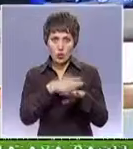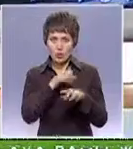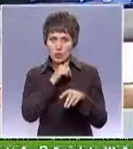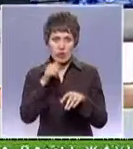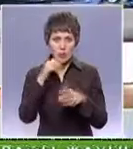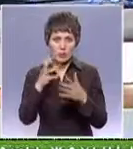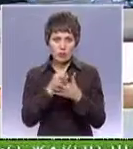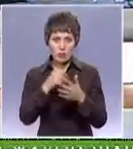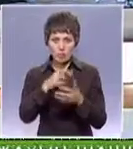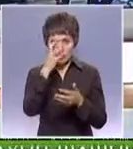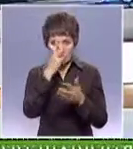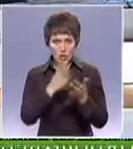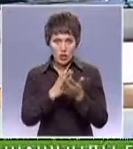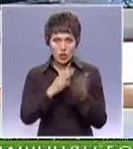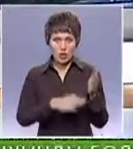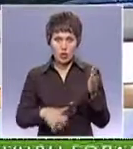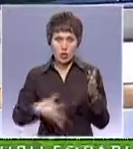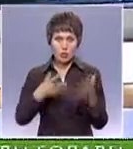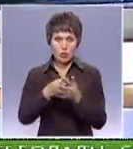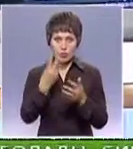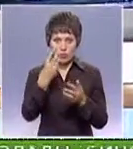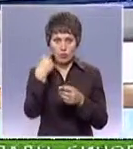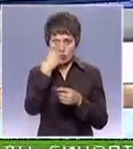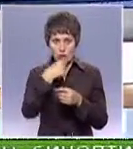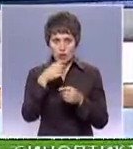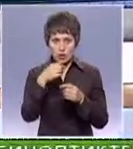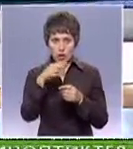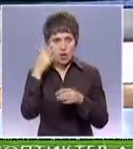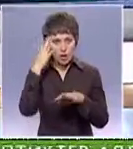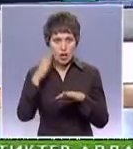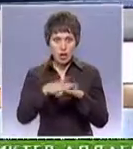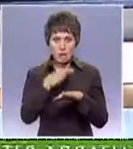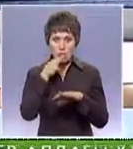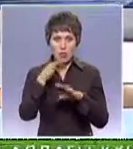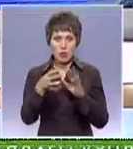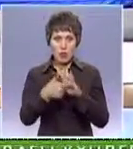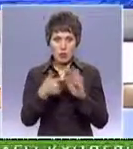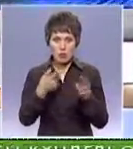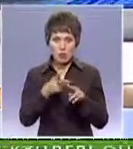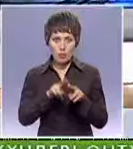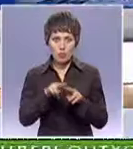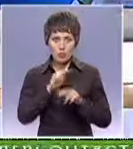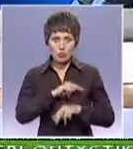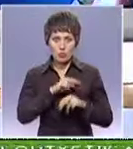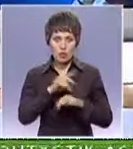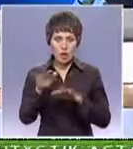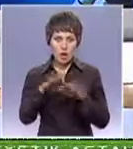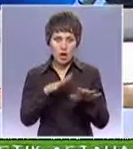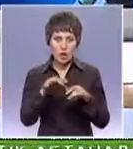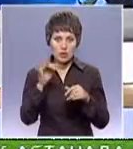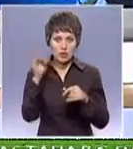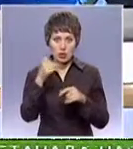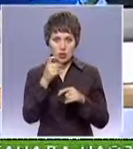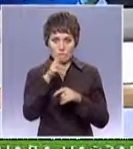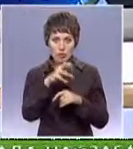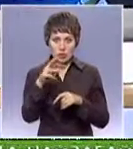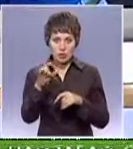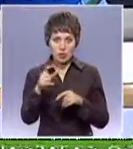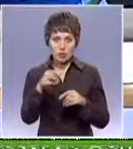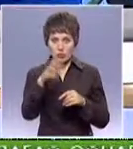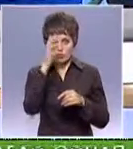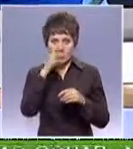жасырып, мемлекетке салық төлемей келген үш мекеме әкімшілік жауапкершілікке тартылды. Осындай жымысқы әрекет кесірінен 100-ден миллион